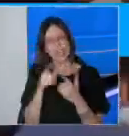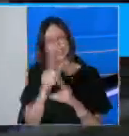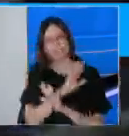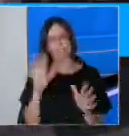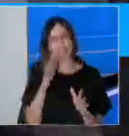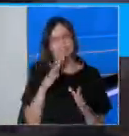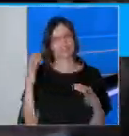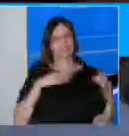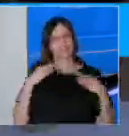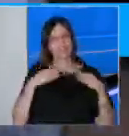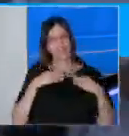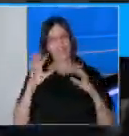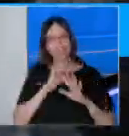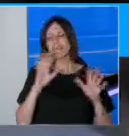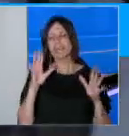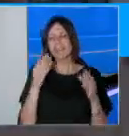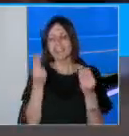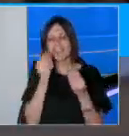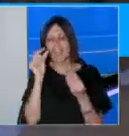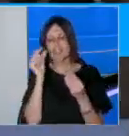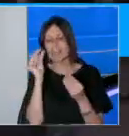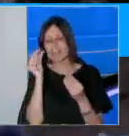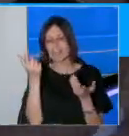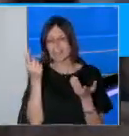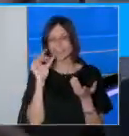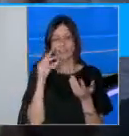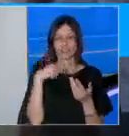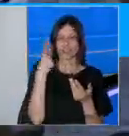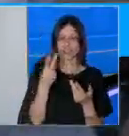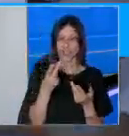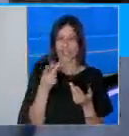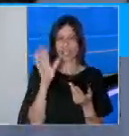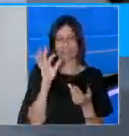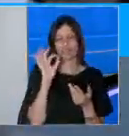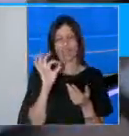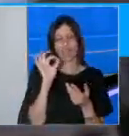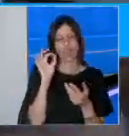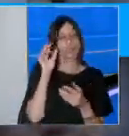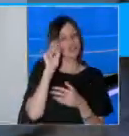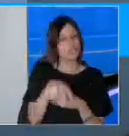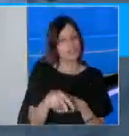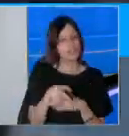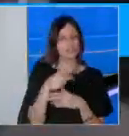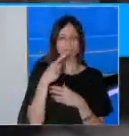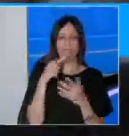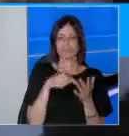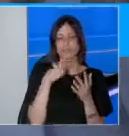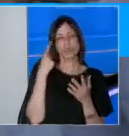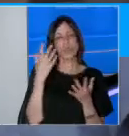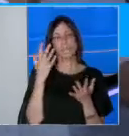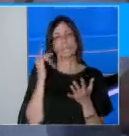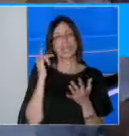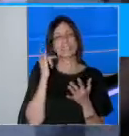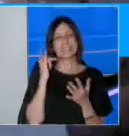נפגעים, בלי פצועים, בלי שריטה אחת שחלילה תהיה על המשתתפים שעומדים להגיע, כי מי שיודע מה זה